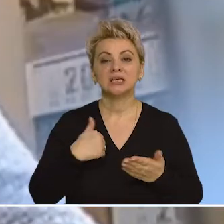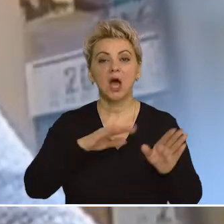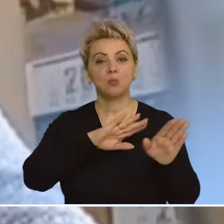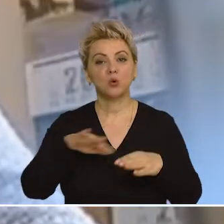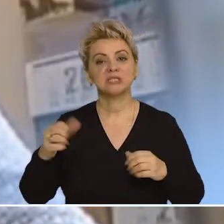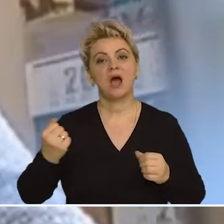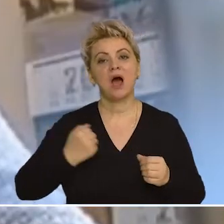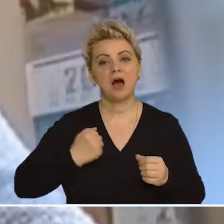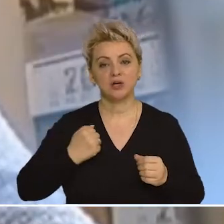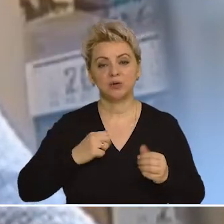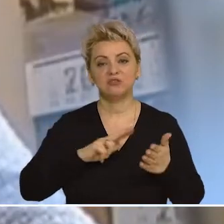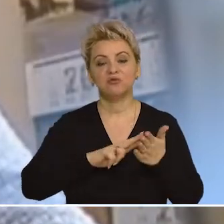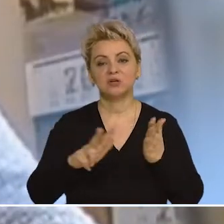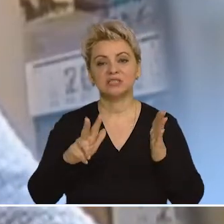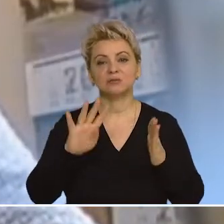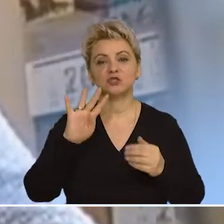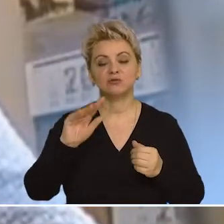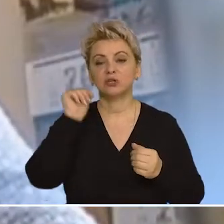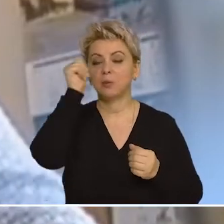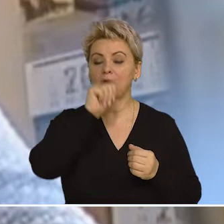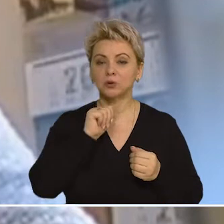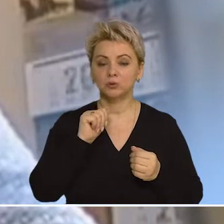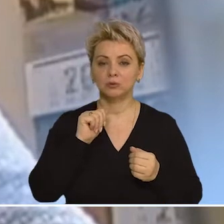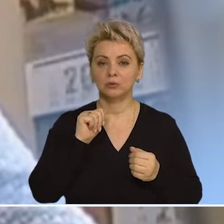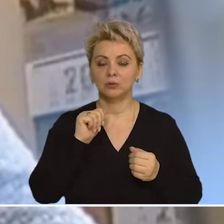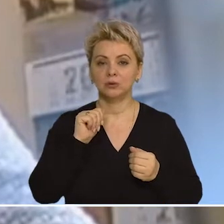Я после армии в 1984 году